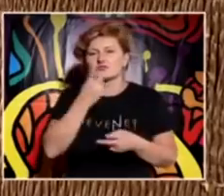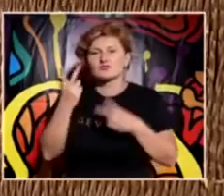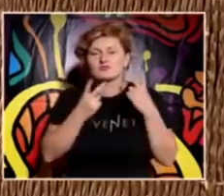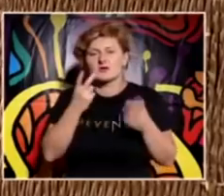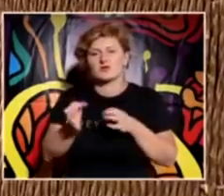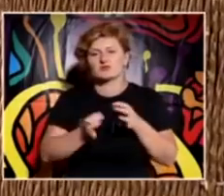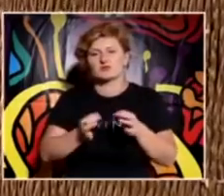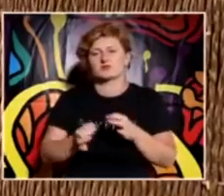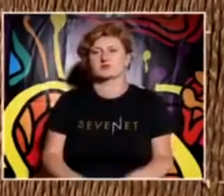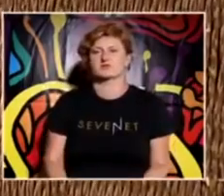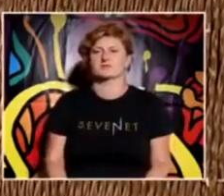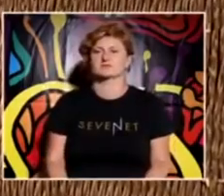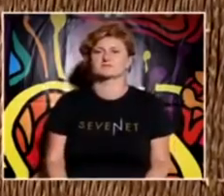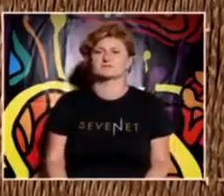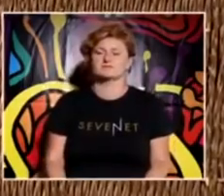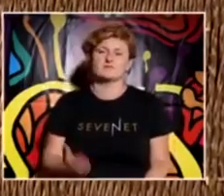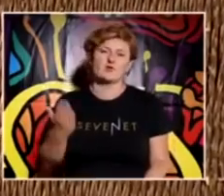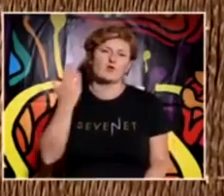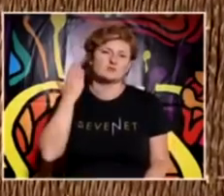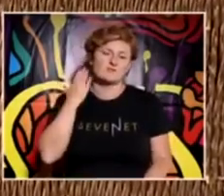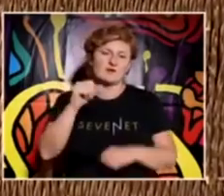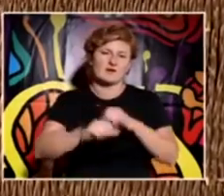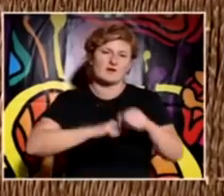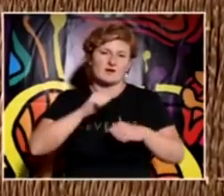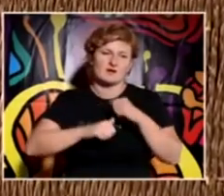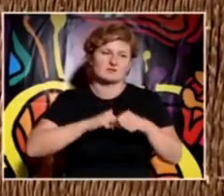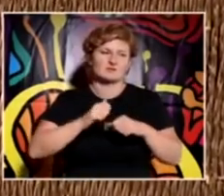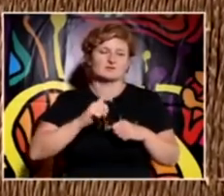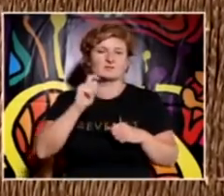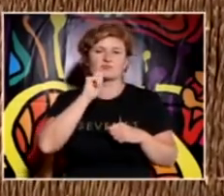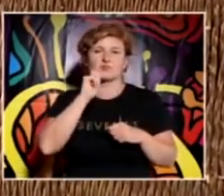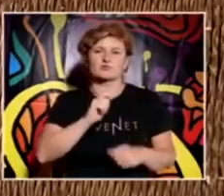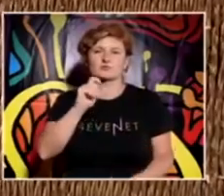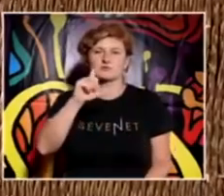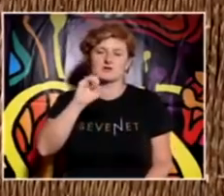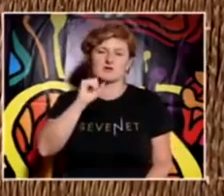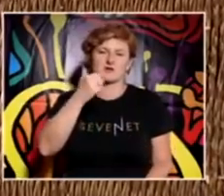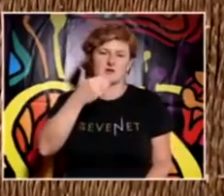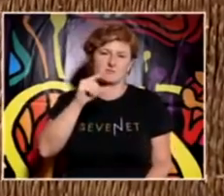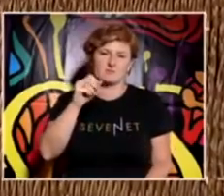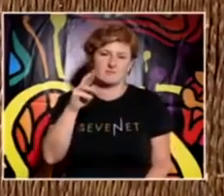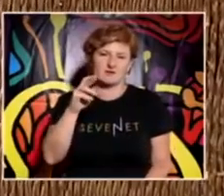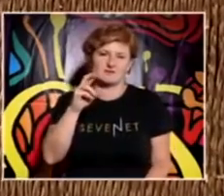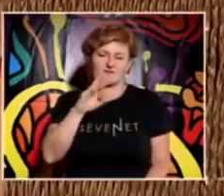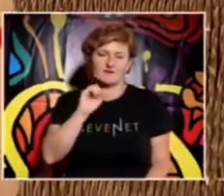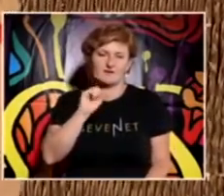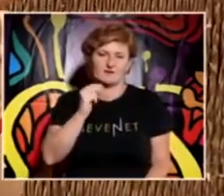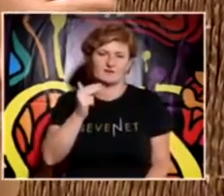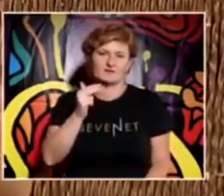Powiem szczerze, bardzo często ostatnimi laty podróżuję właśnie campervanami albo samochodami, więc staram